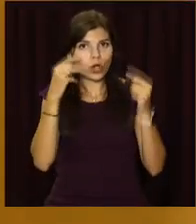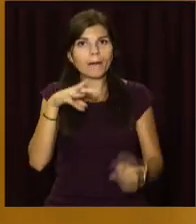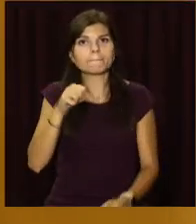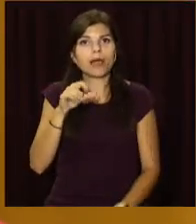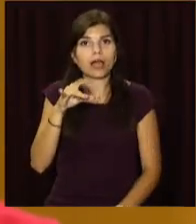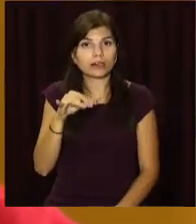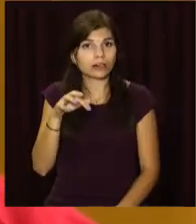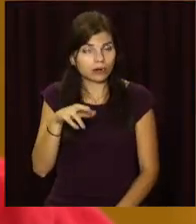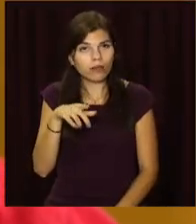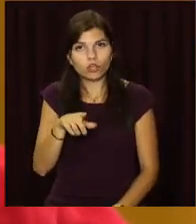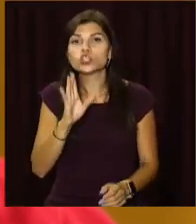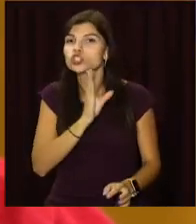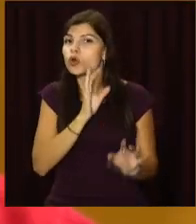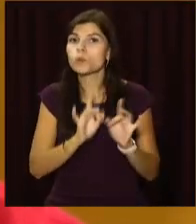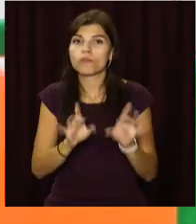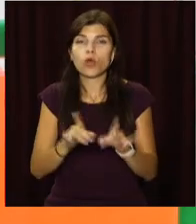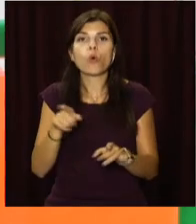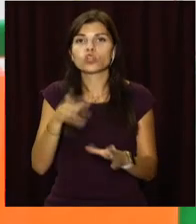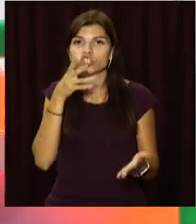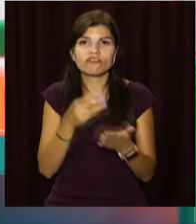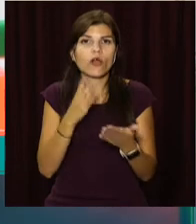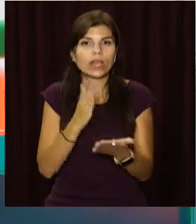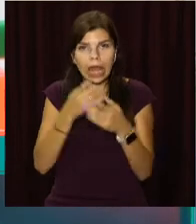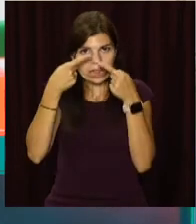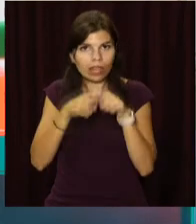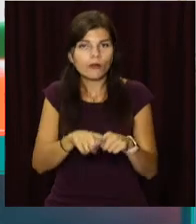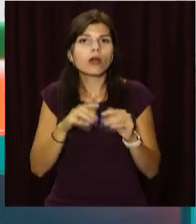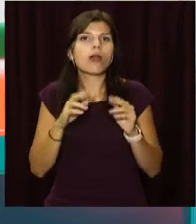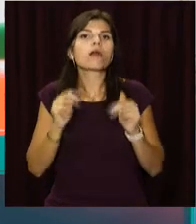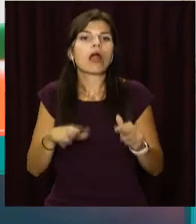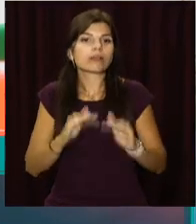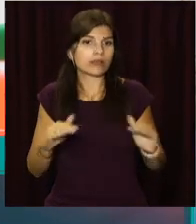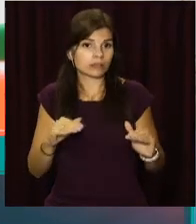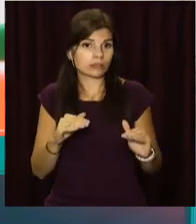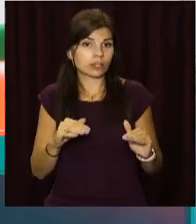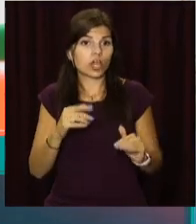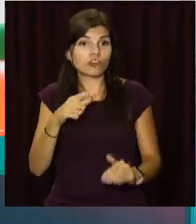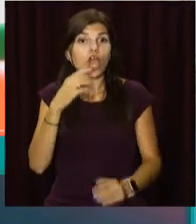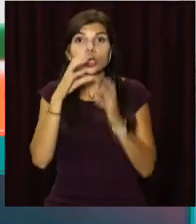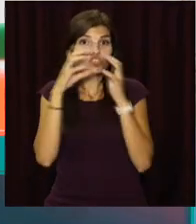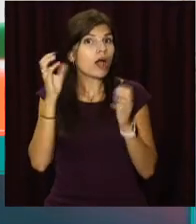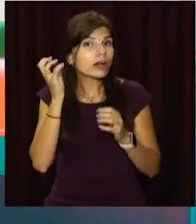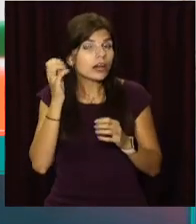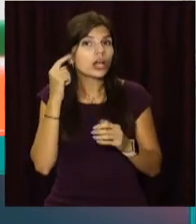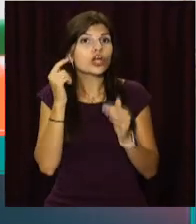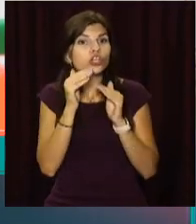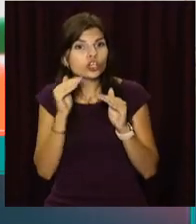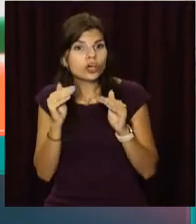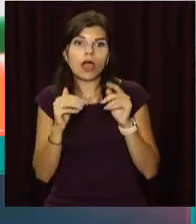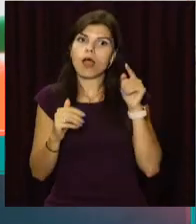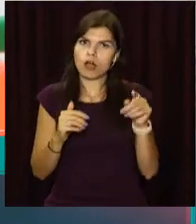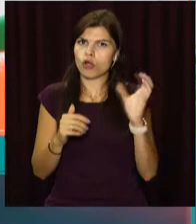неї свої методи роботи із дітьми. Тихо, шарики тихо, а цей шарик громко.